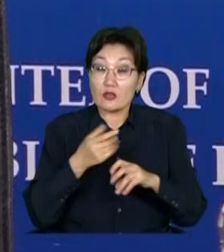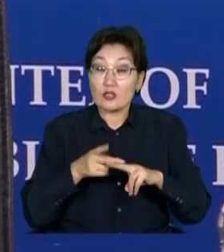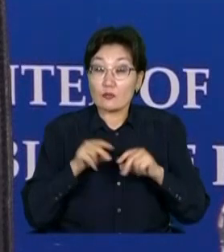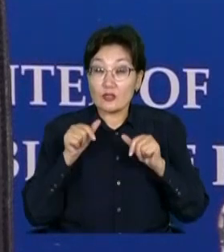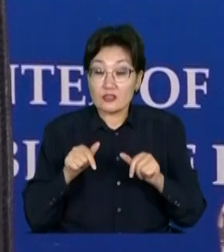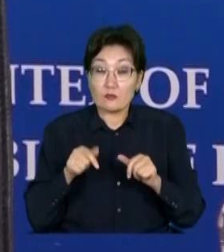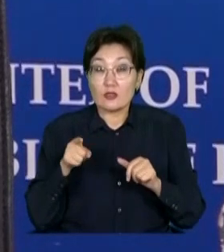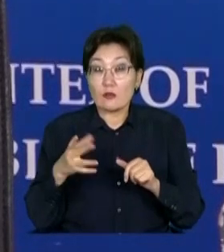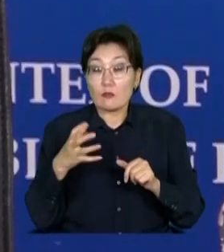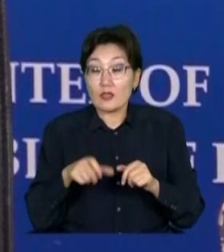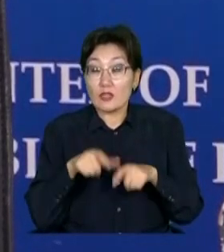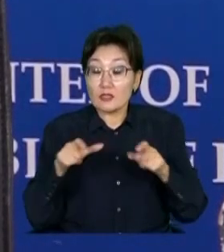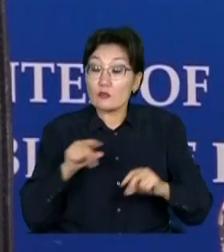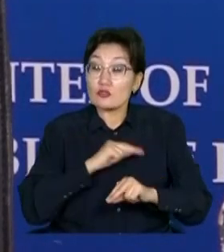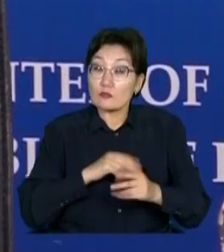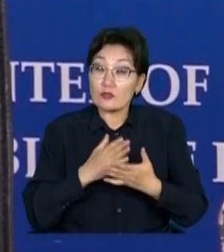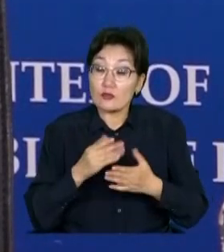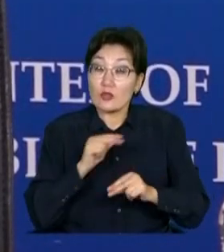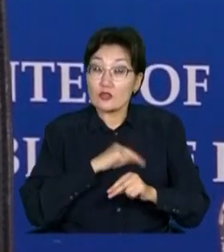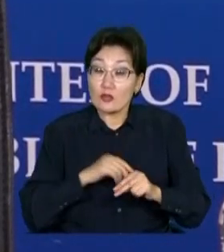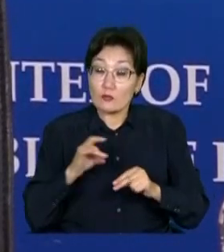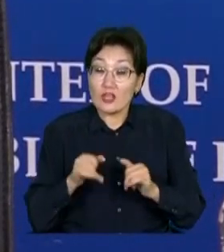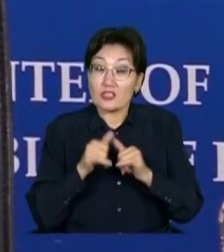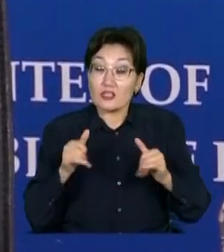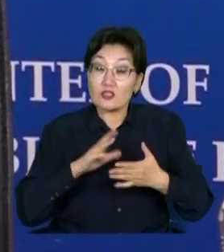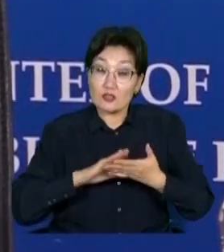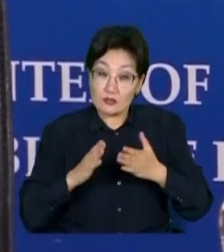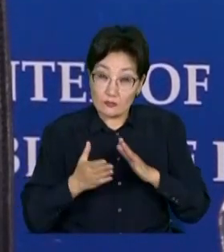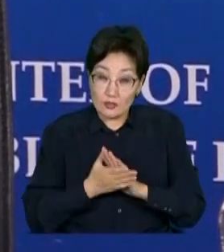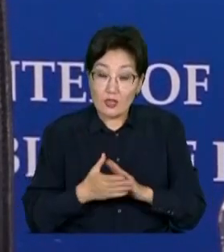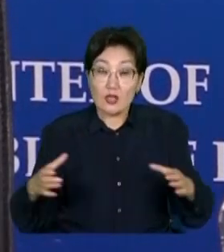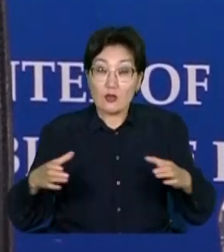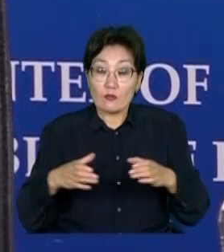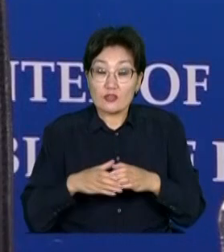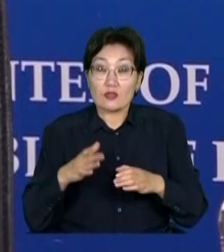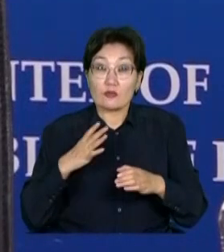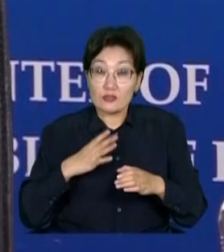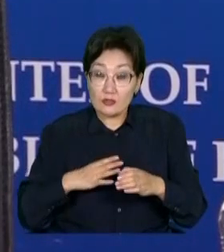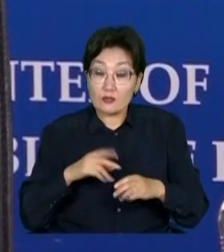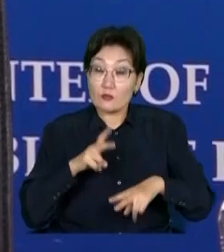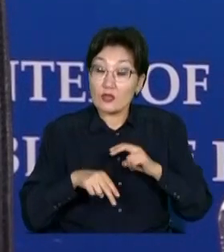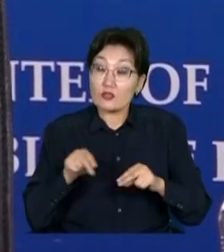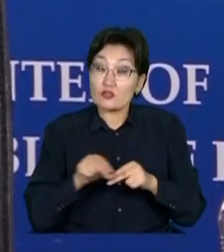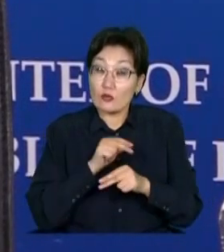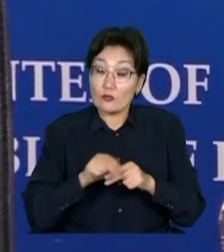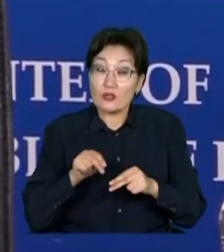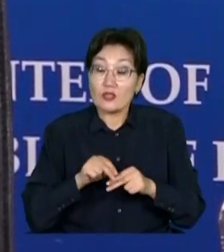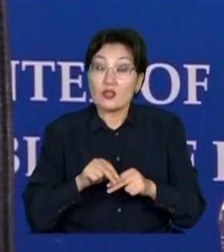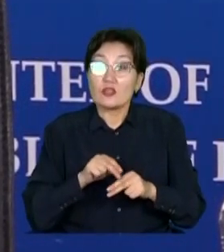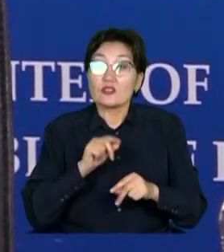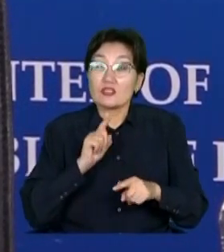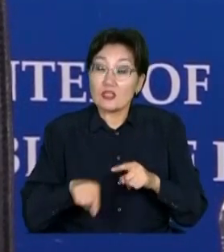жерде 1500 адам жұмыс істеп жатыр. Жұмыс көлемі арта түссе, яғни ұжым шыдас беріп, құрылыс монтаж жұмыстарын жеделдете